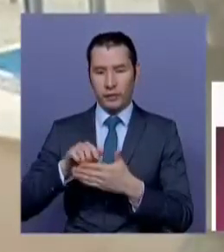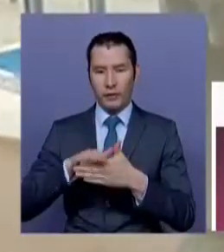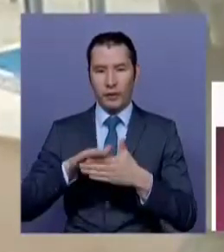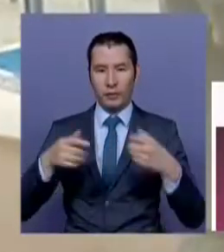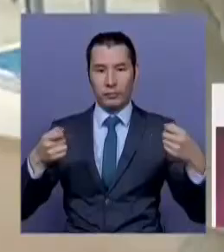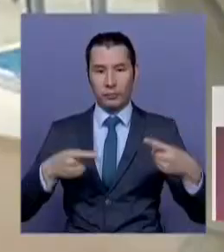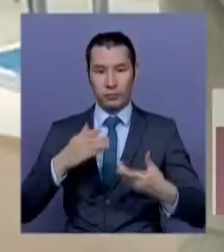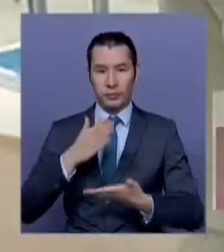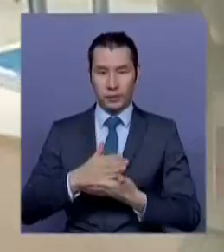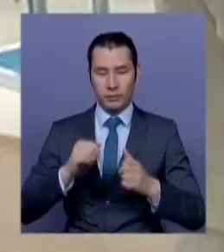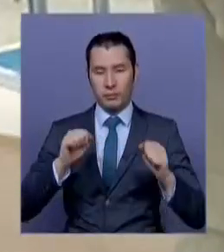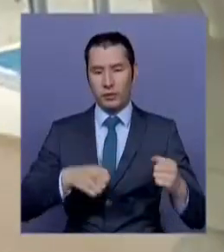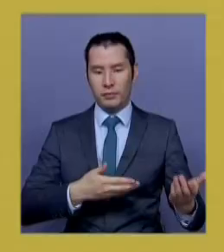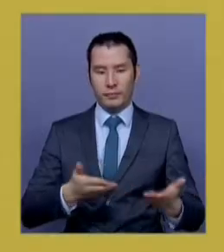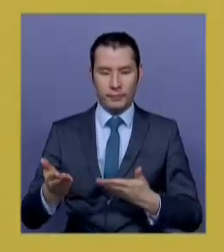аумағына өткізеді.